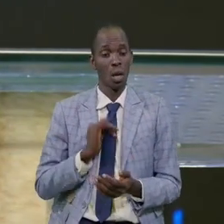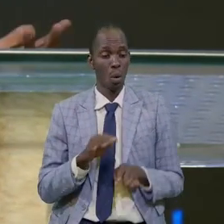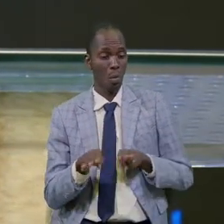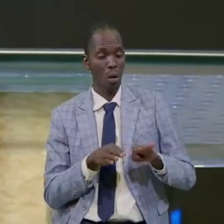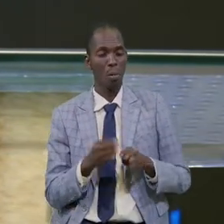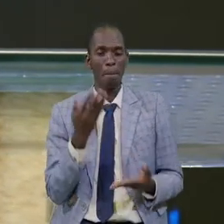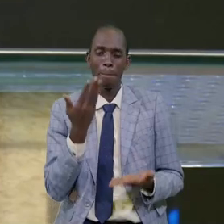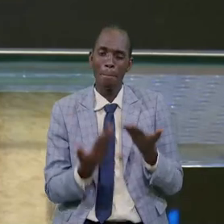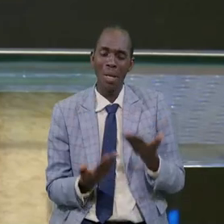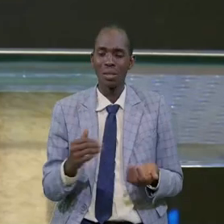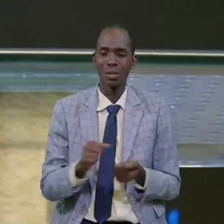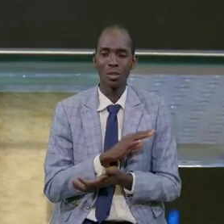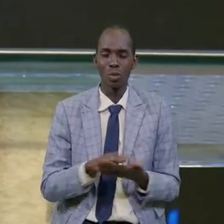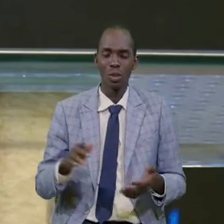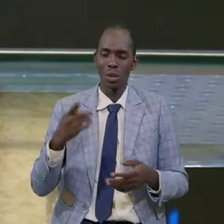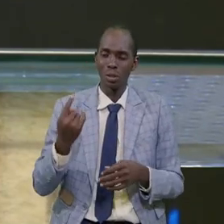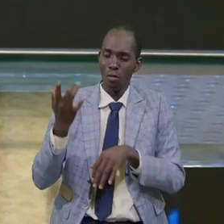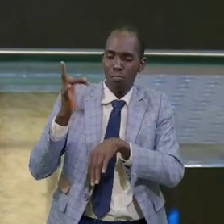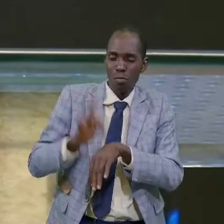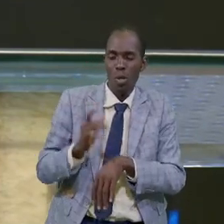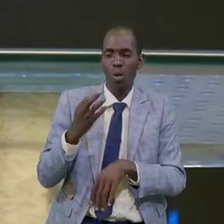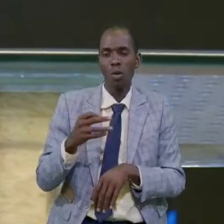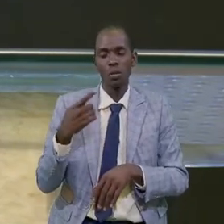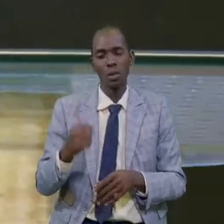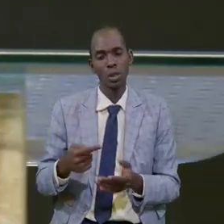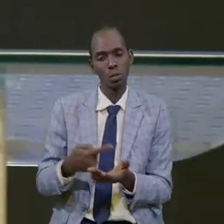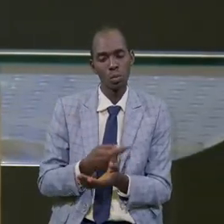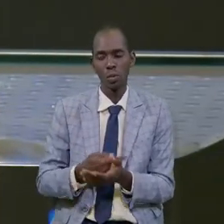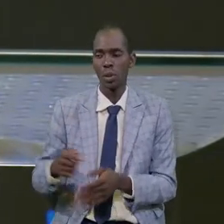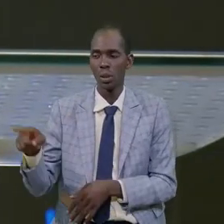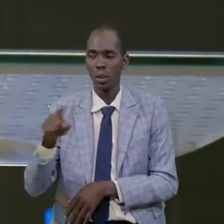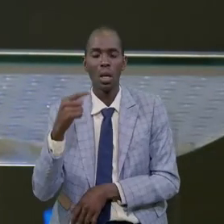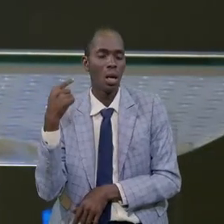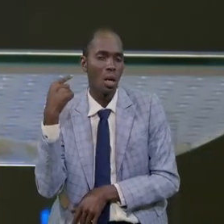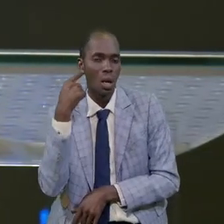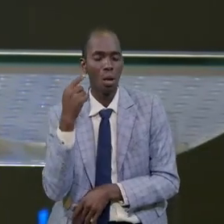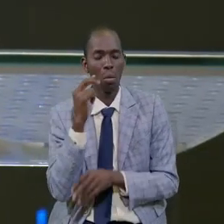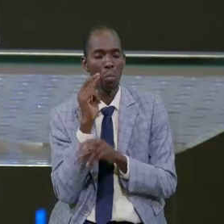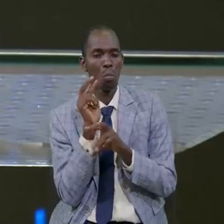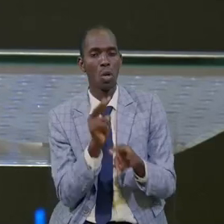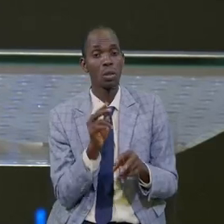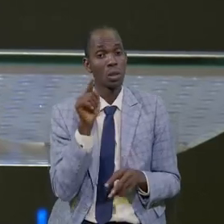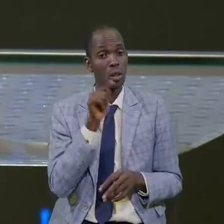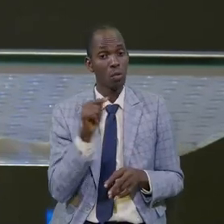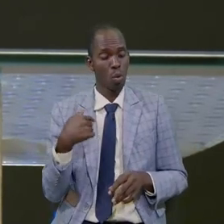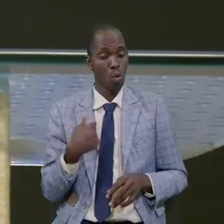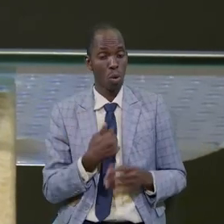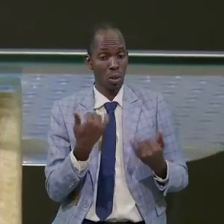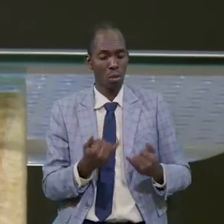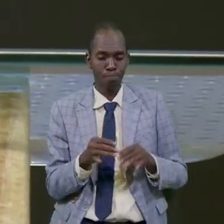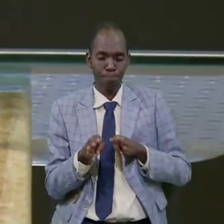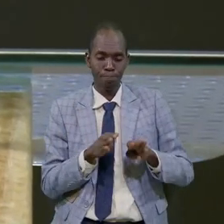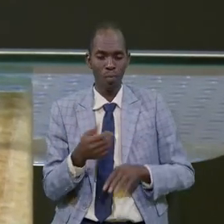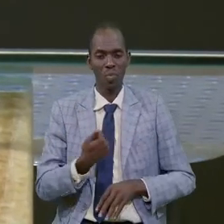de l'évangile. Notre comportement peut détruire l'impact de l'évangile que les gens ont reçu. Donc, nous devons nous comporter, nous devons